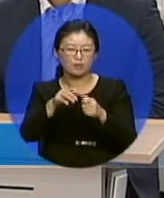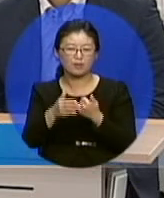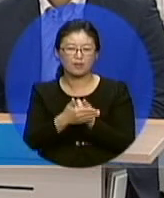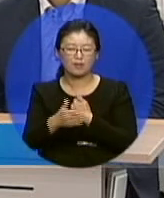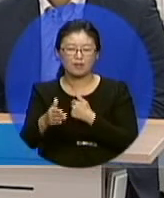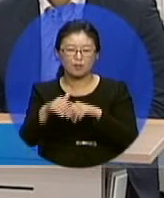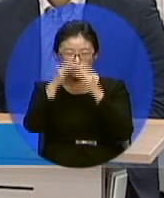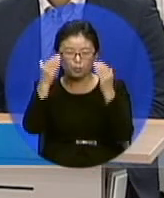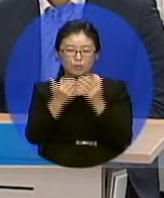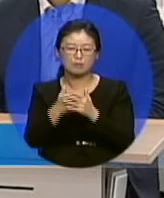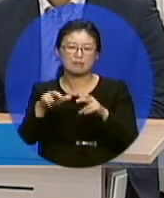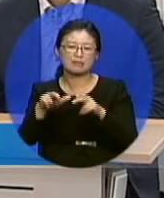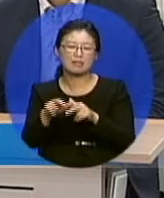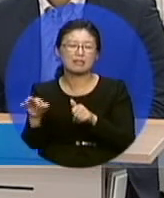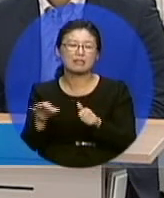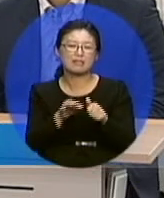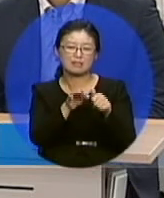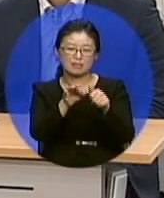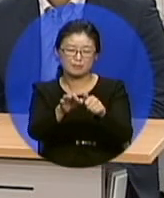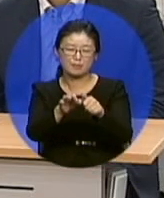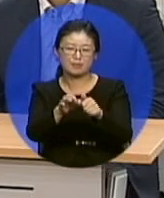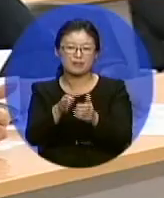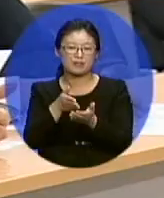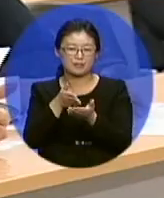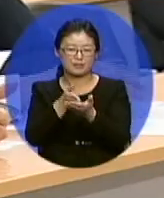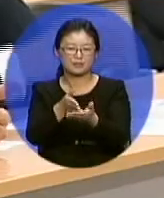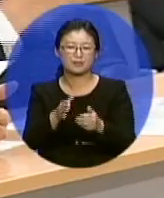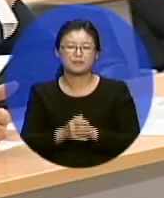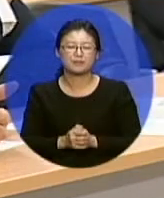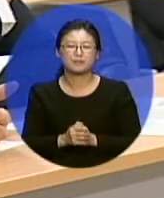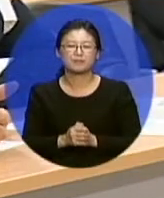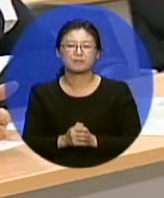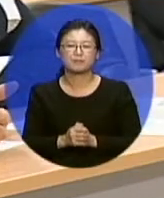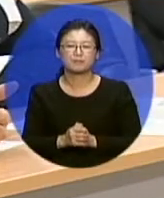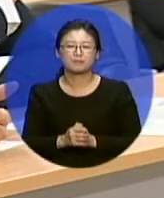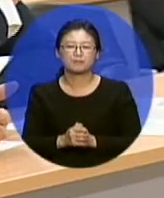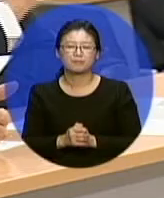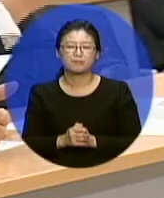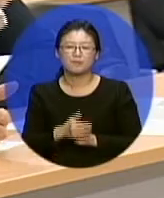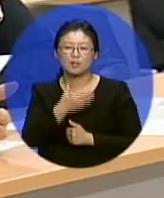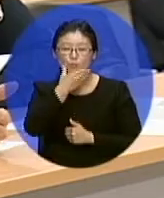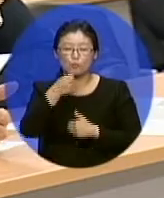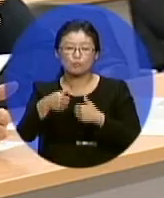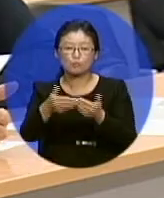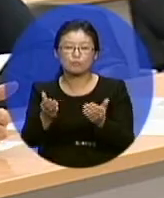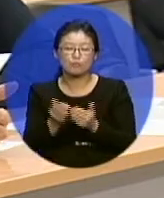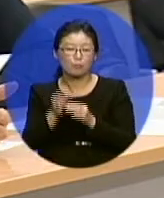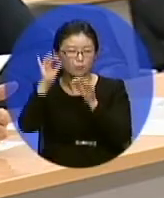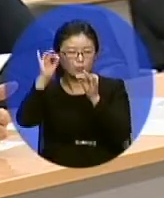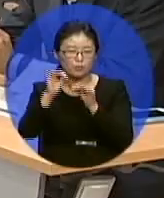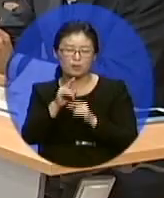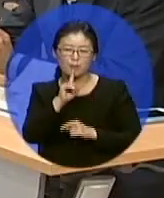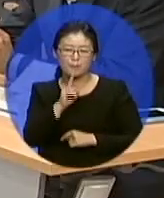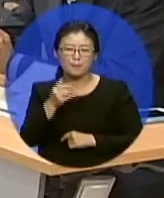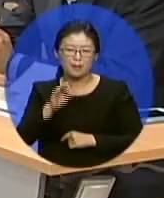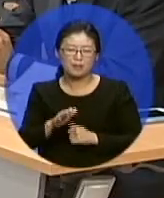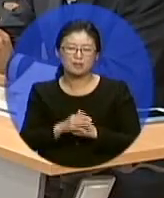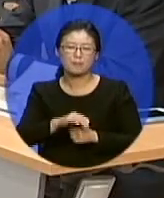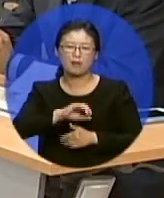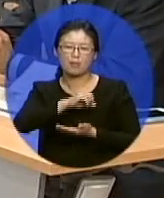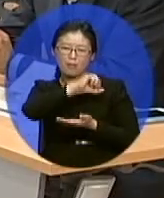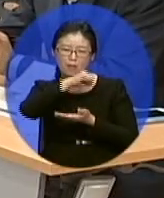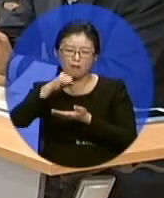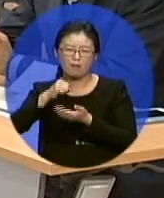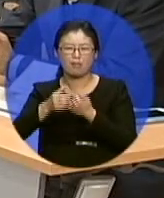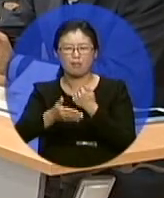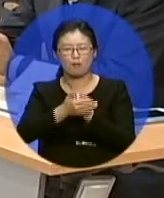모든 장애인에게 지급해야 한다는 의견이 제시됐습니다. 이에 복지부는 동의한다면서도 재정 여건상